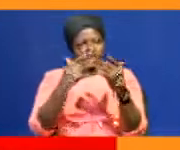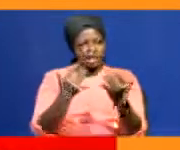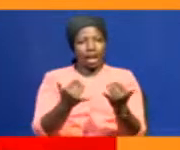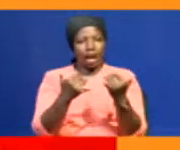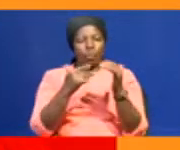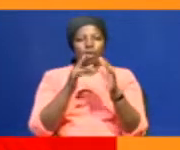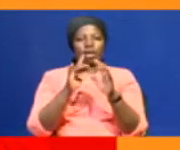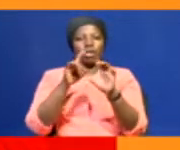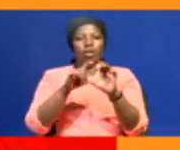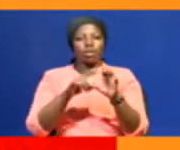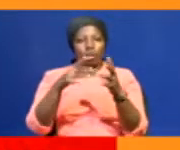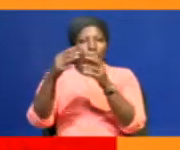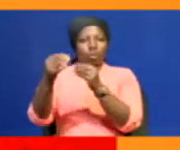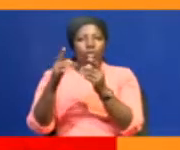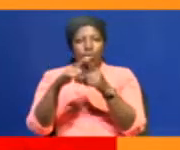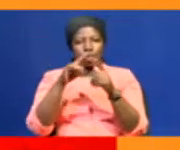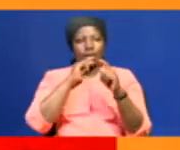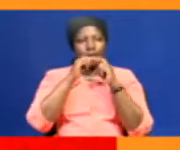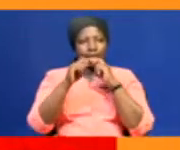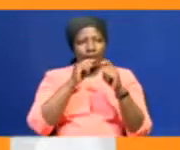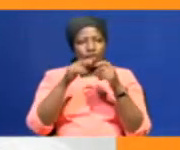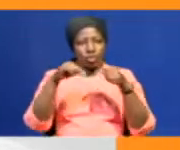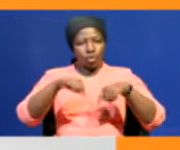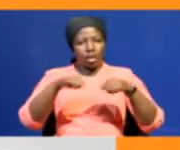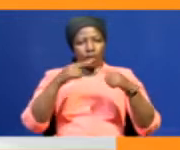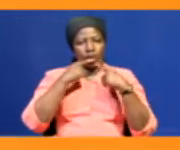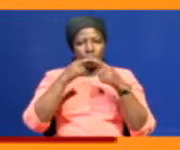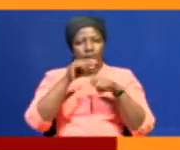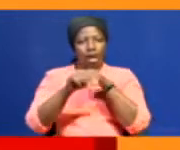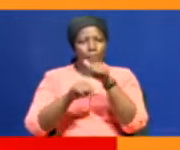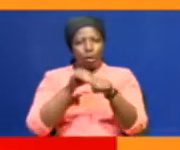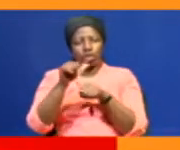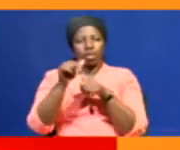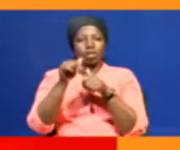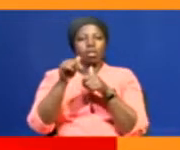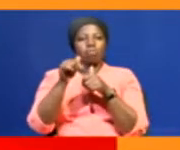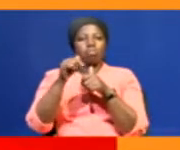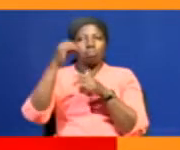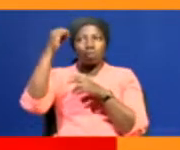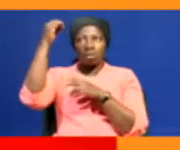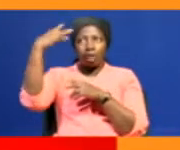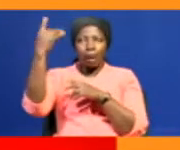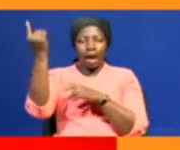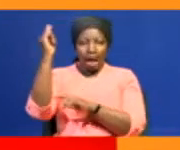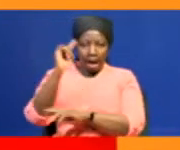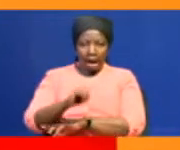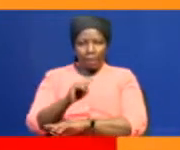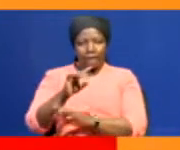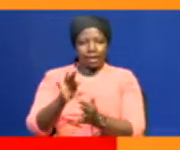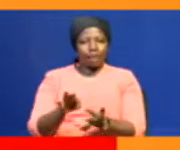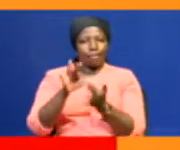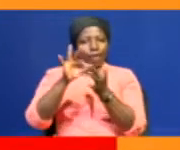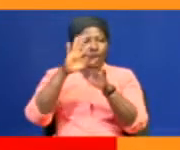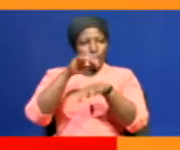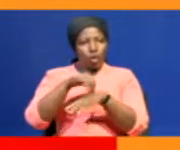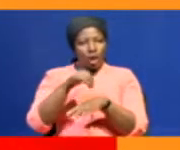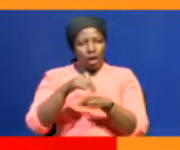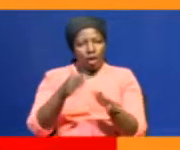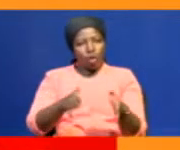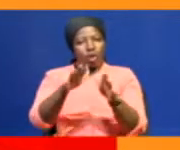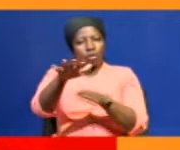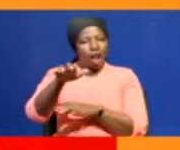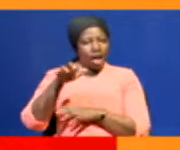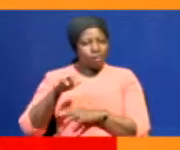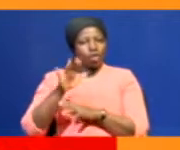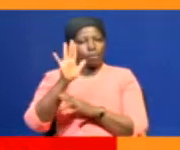Je, kwenye mazungumzo ya tamrini hii leo tunazungumza kuhusu ujio wa umeme hasa usafiri wa barabarani. Je, madhara yake ni yapi?